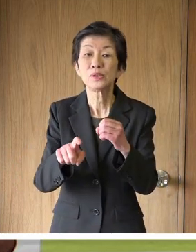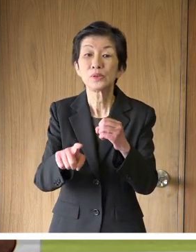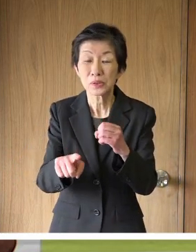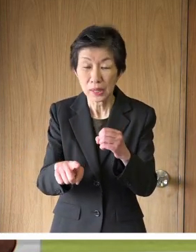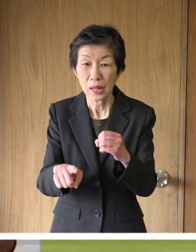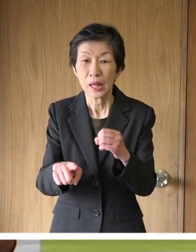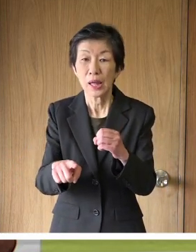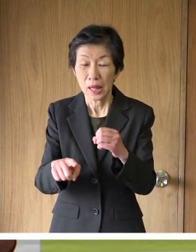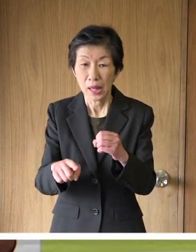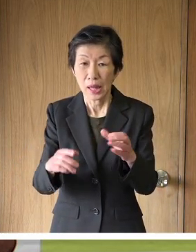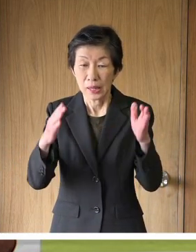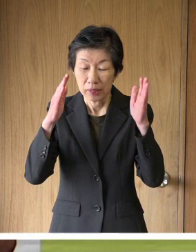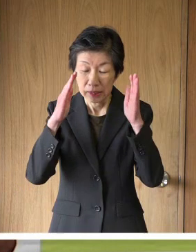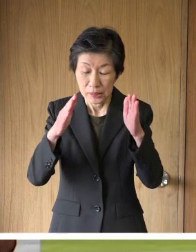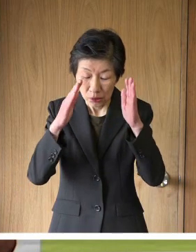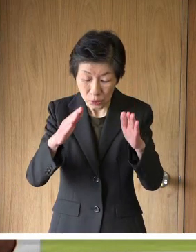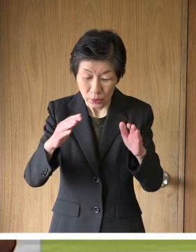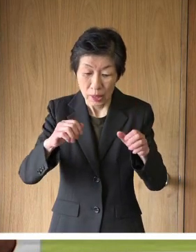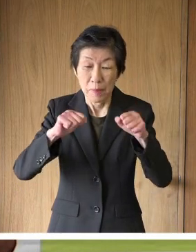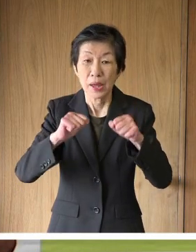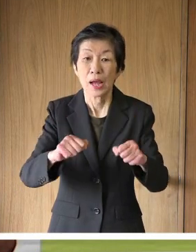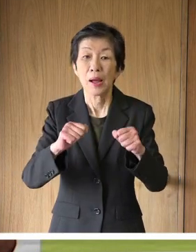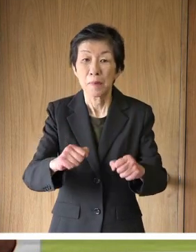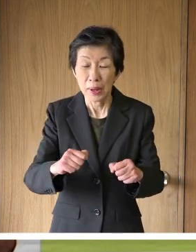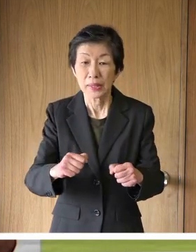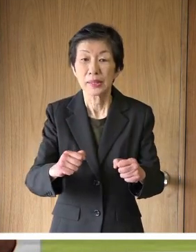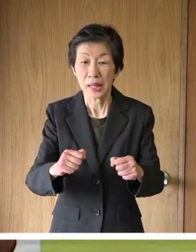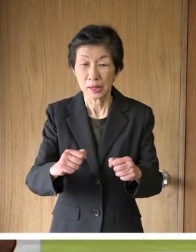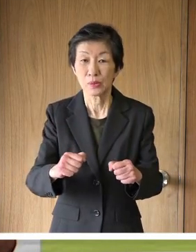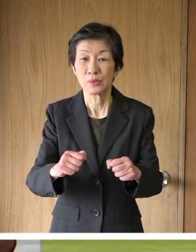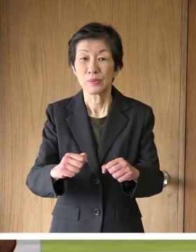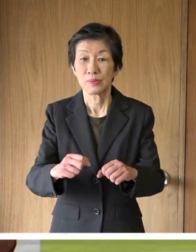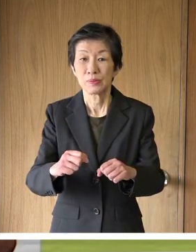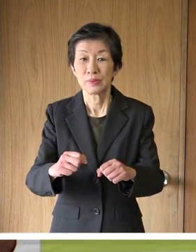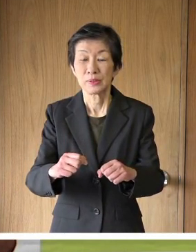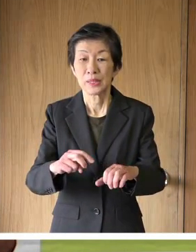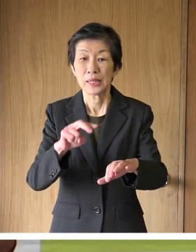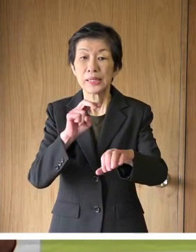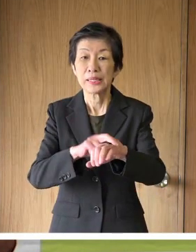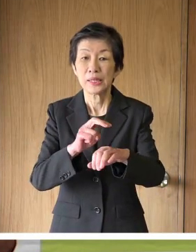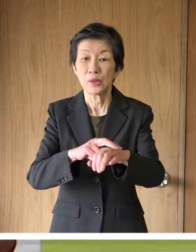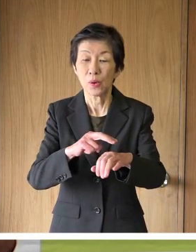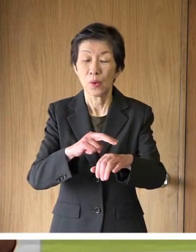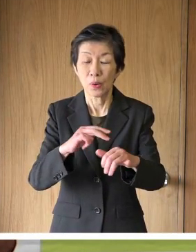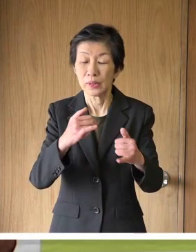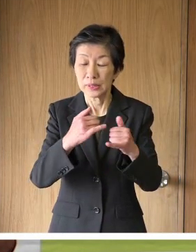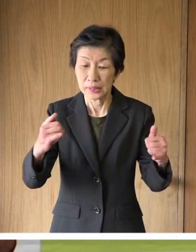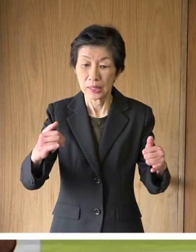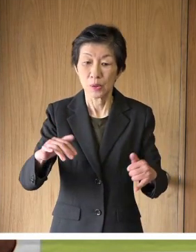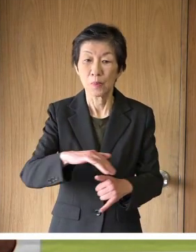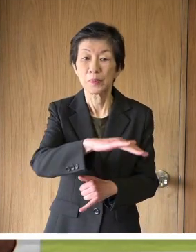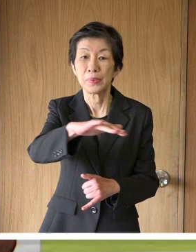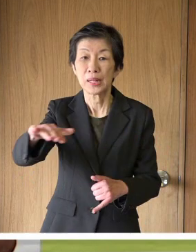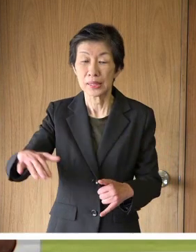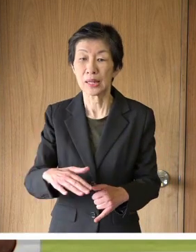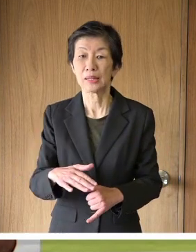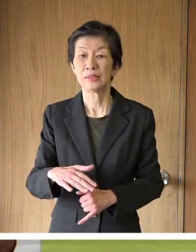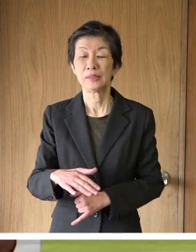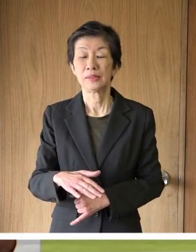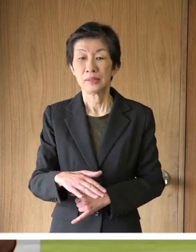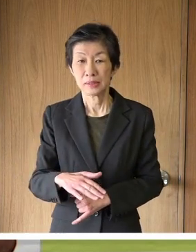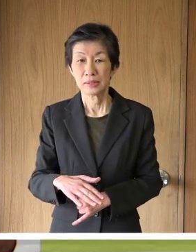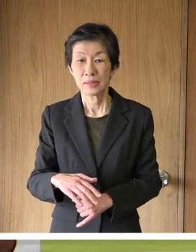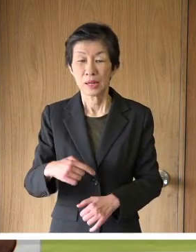対策に最前線で取り組まれております医療従事者と関係者の皆さまに